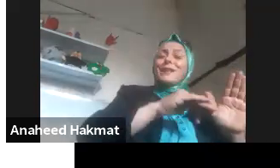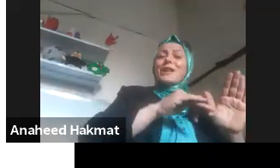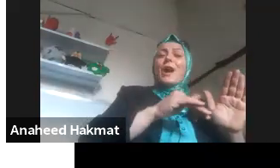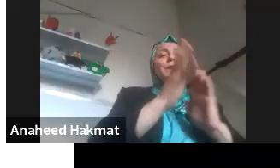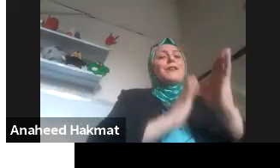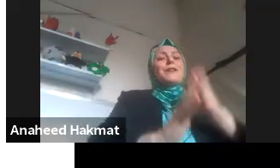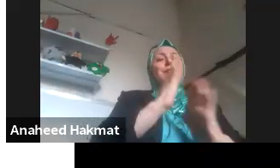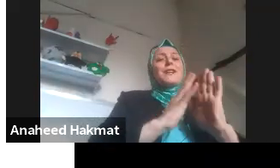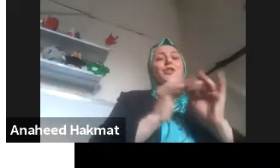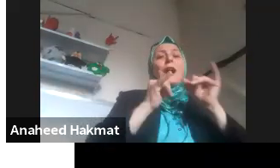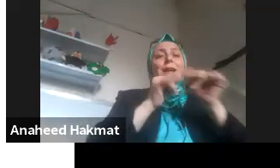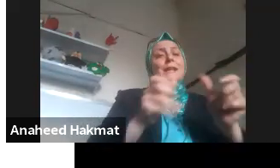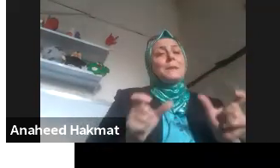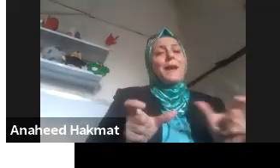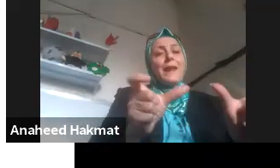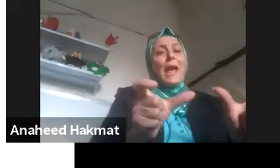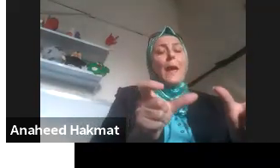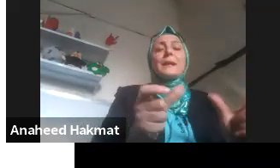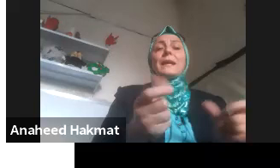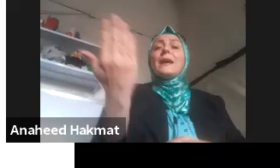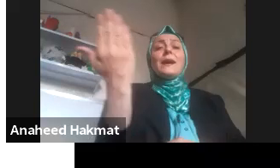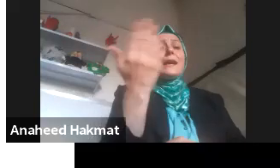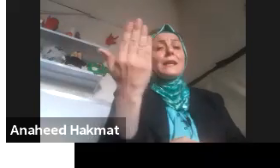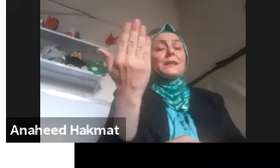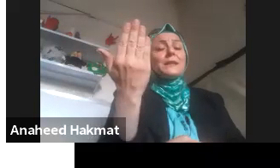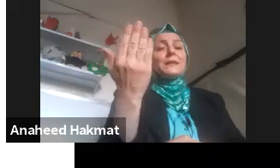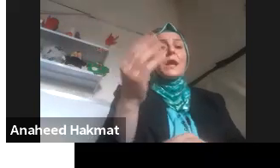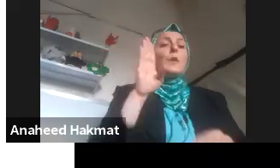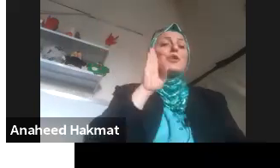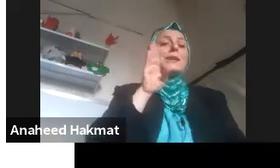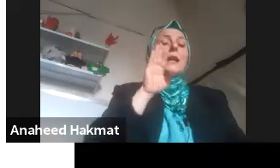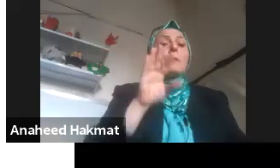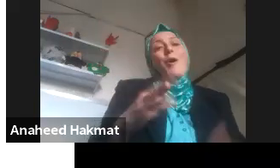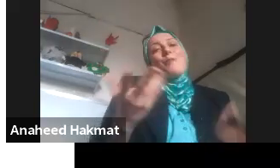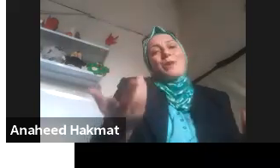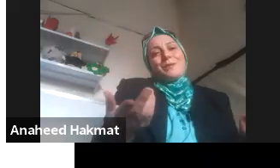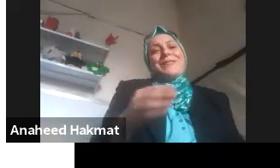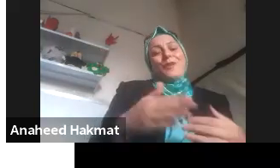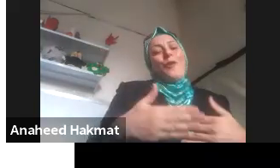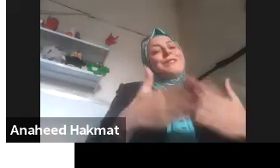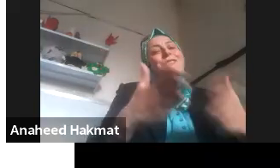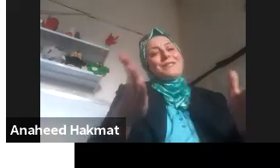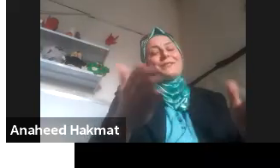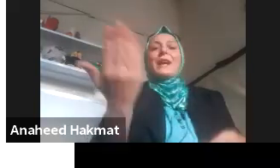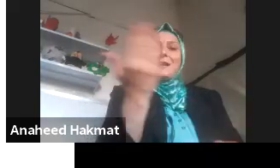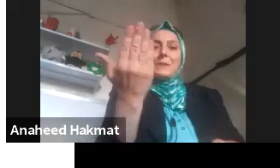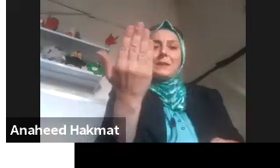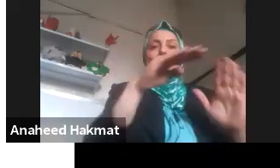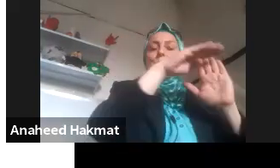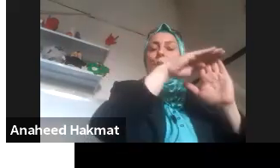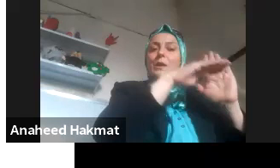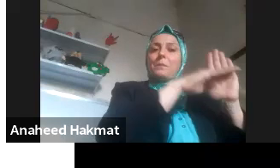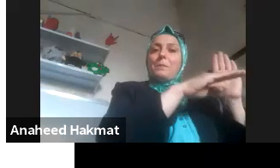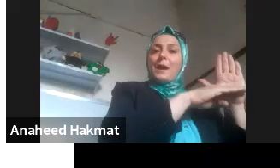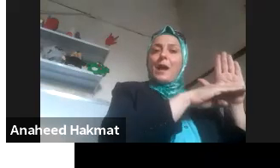الجودة؟ لأنه الأطفال انقطعوا عن التعليم، مش معقول نفترض أنه بتفتح المدرسة ونفتح المنهاج وكل شيء تمام. كيف بدنا نعالج